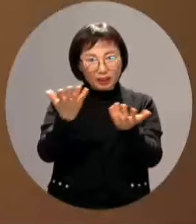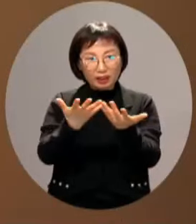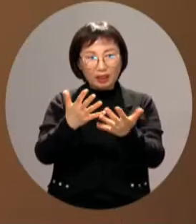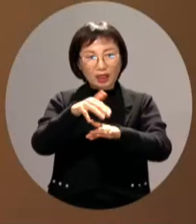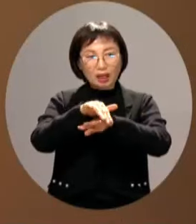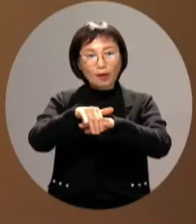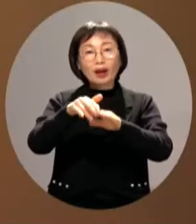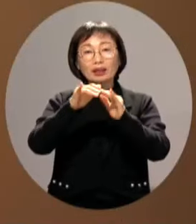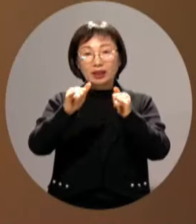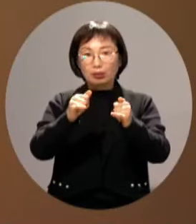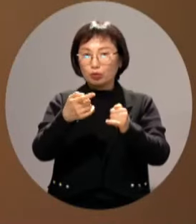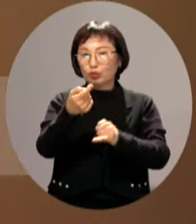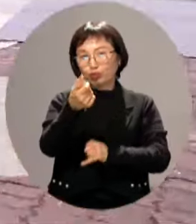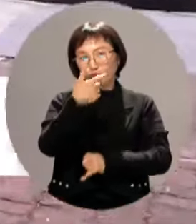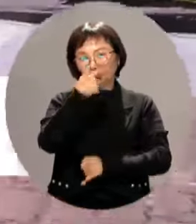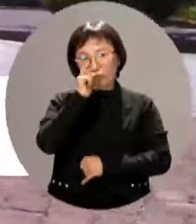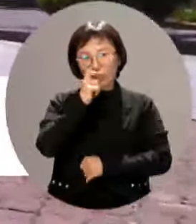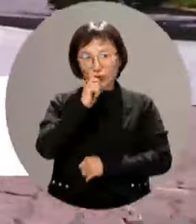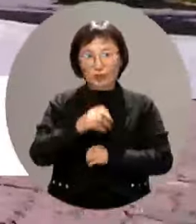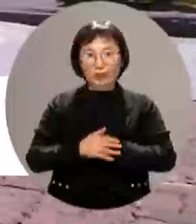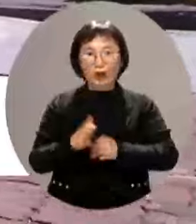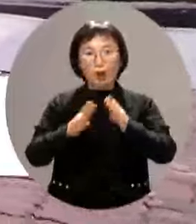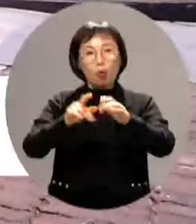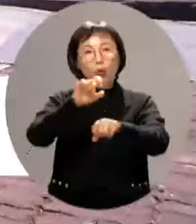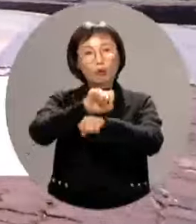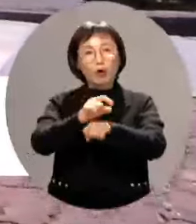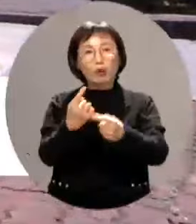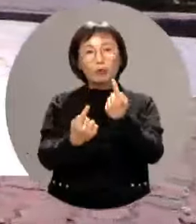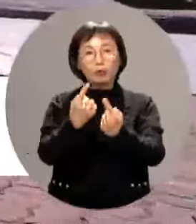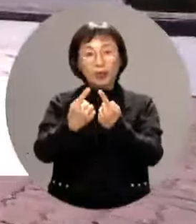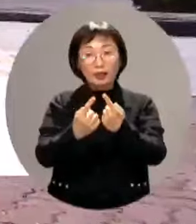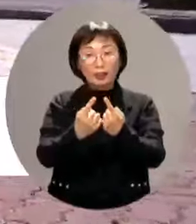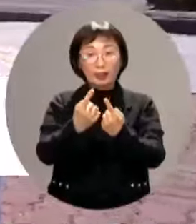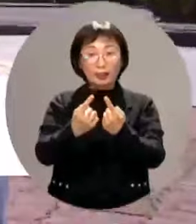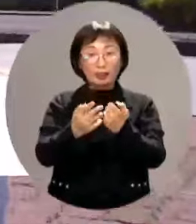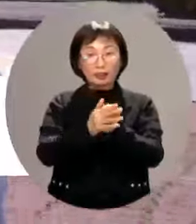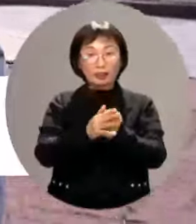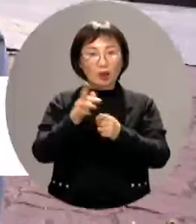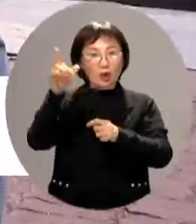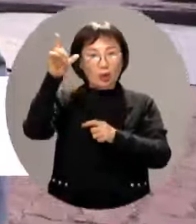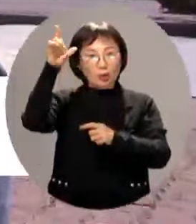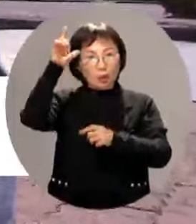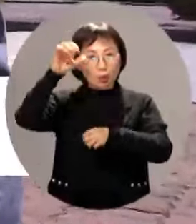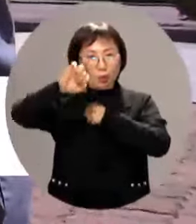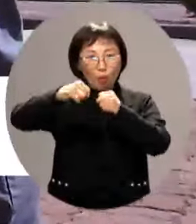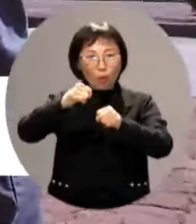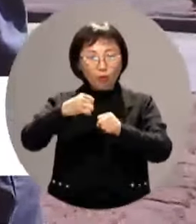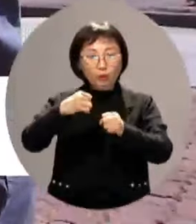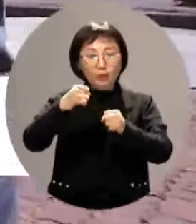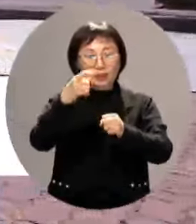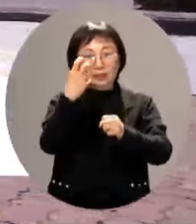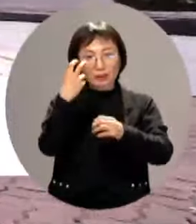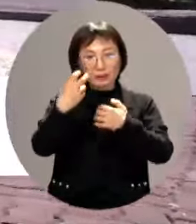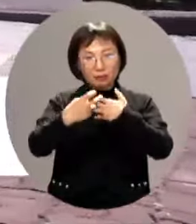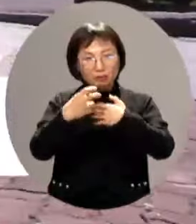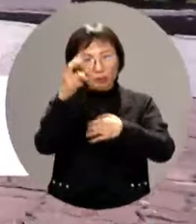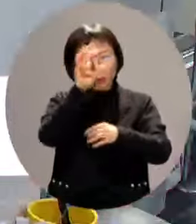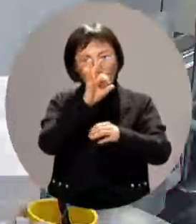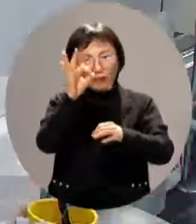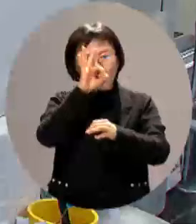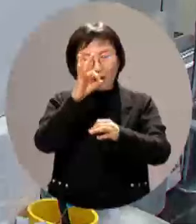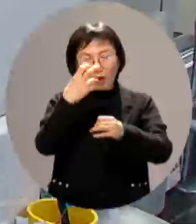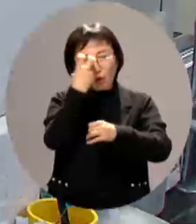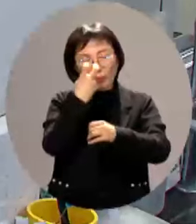드뭅니다. 아무래도 학생들 입장에서는 공무원보다는 소득무 임상을 더 선호하는 경우가 사실 더 많죠. 압도적으로 더